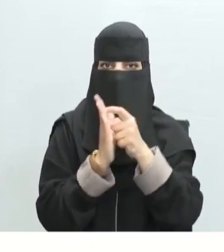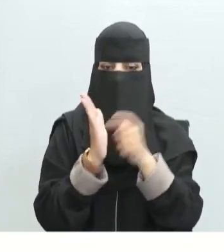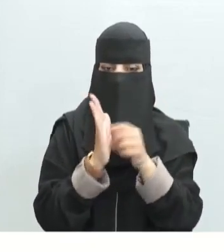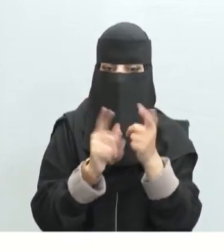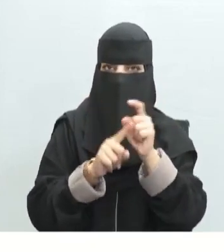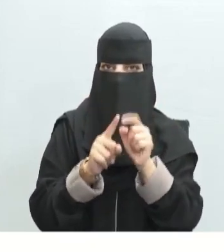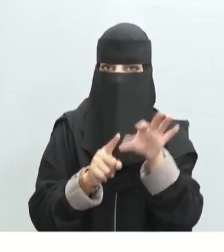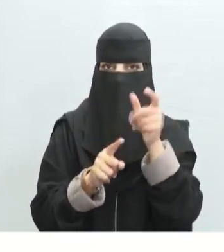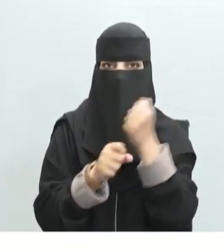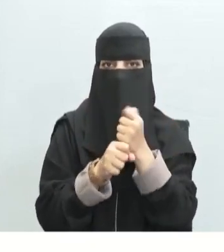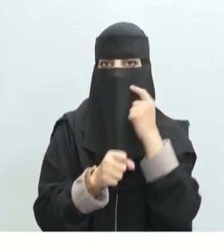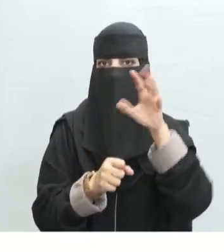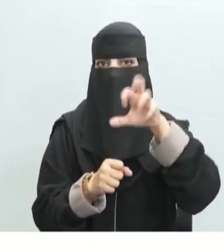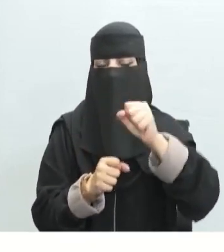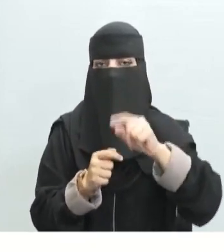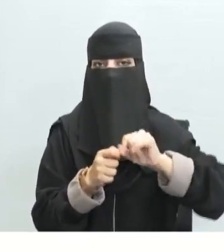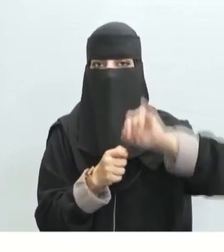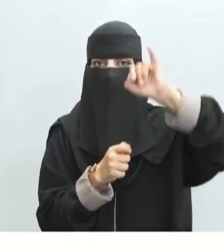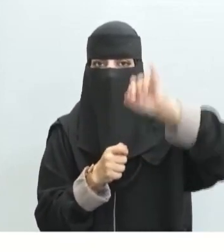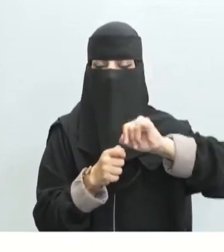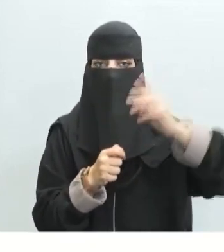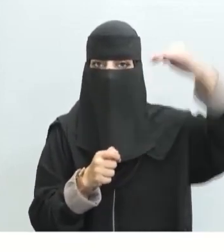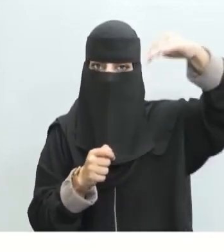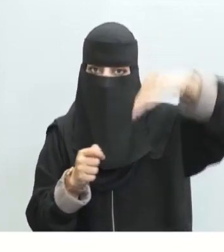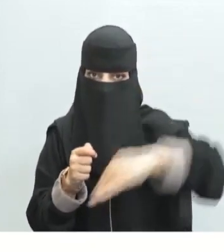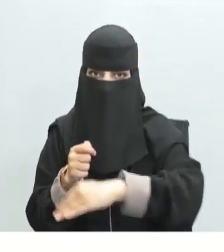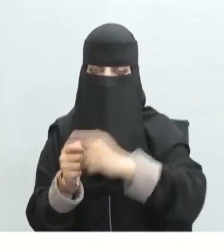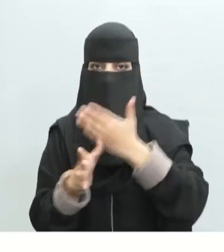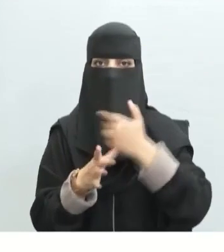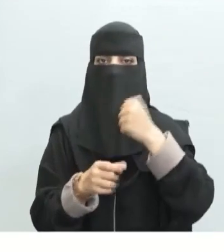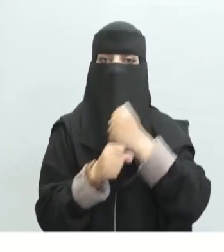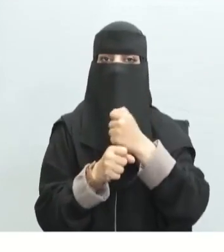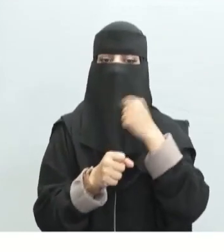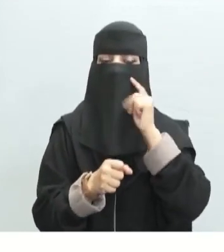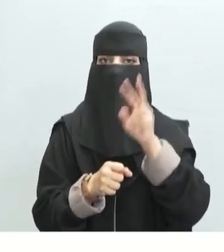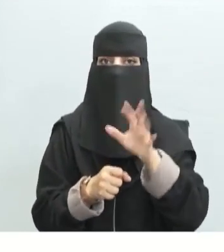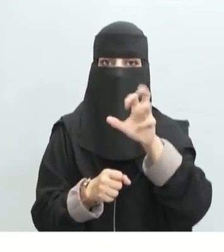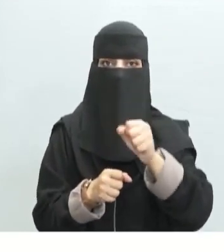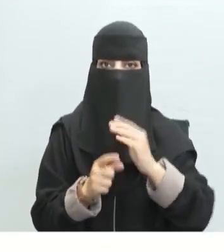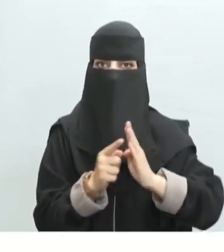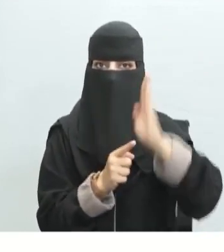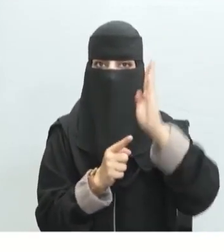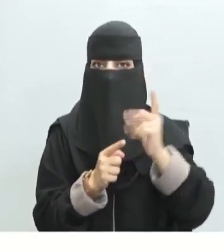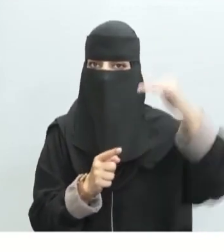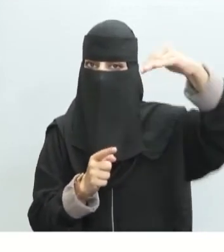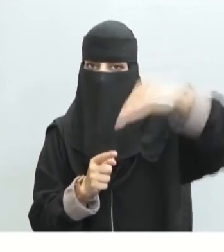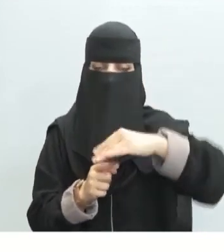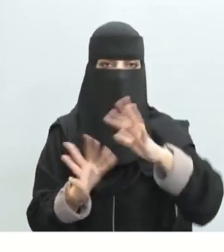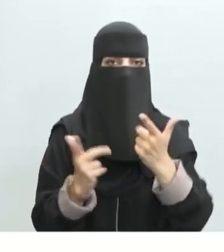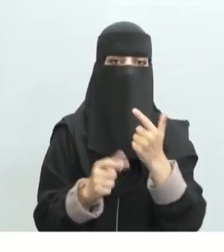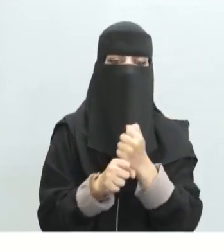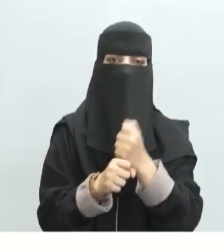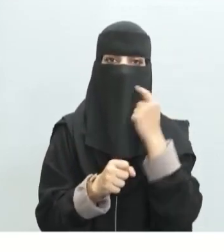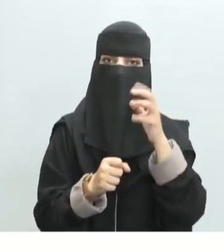معينه لايجاد ارتفاع المتزلج فاحنا نريد مثلا لو حبينا نجيب ارتفاع المتزلج فبامكان